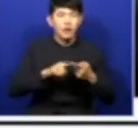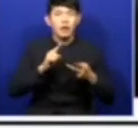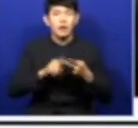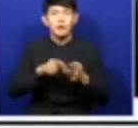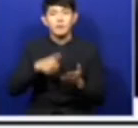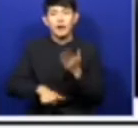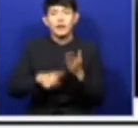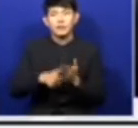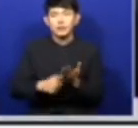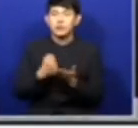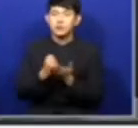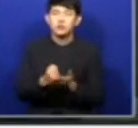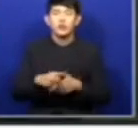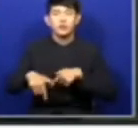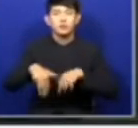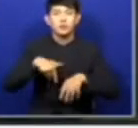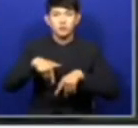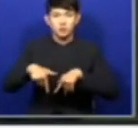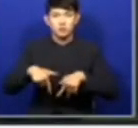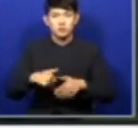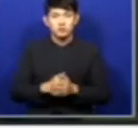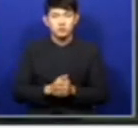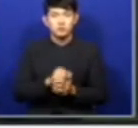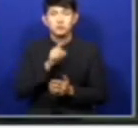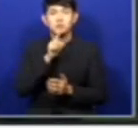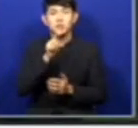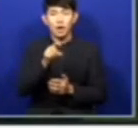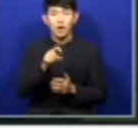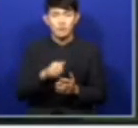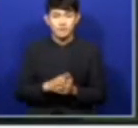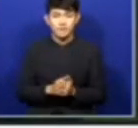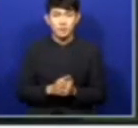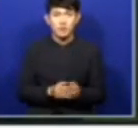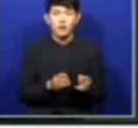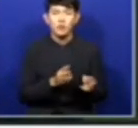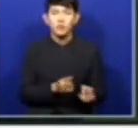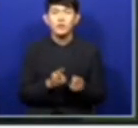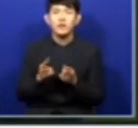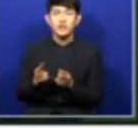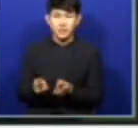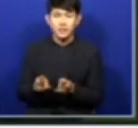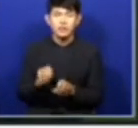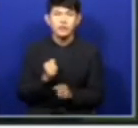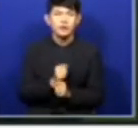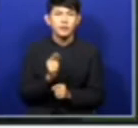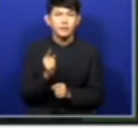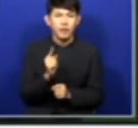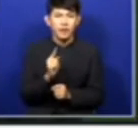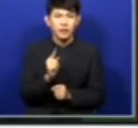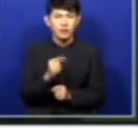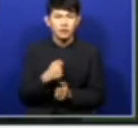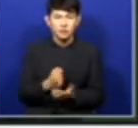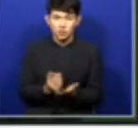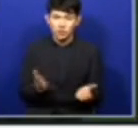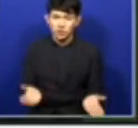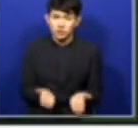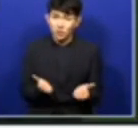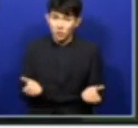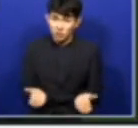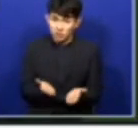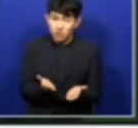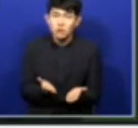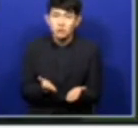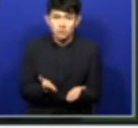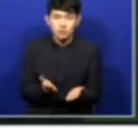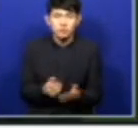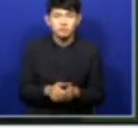ที่ถามว่านะครับถ้าเราใช้วิธีการในการที่จะส่งเสริมสนับสนุน